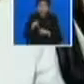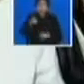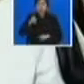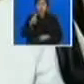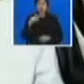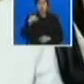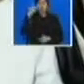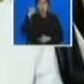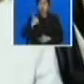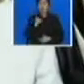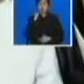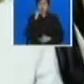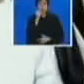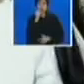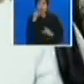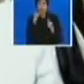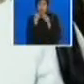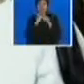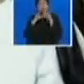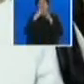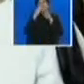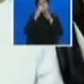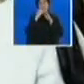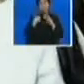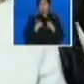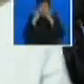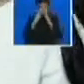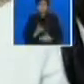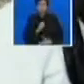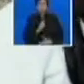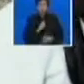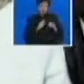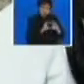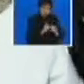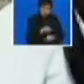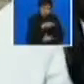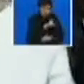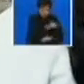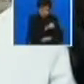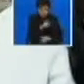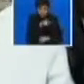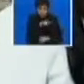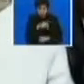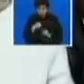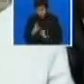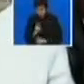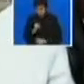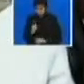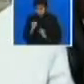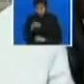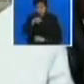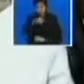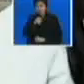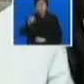ยไปจากอุตรดิตถ์อย่างเงี้ยนะครับครูคนหนึ่งสอนป.1 ถึงป.3 อีกคนสอนป.4 ถึงป.6ก็ลำบากมากนะที